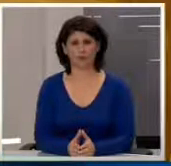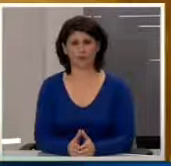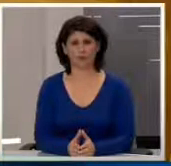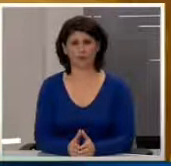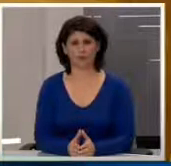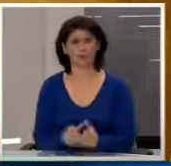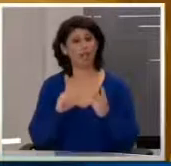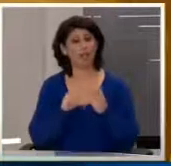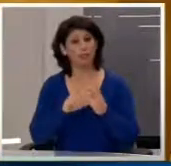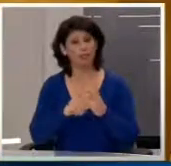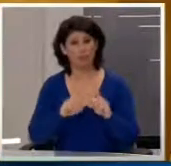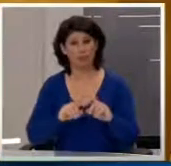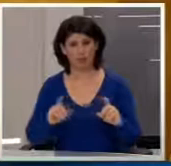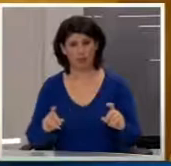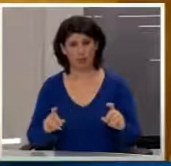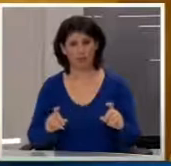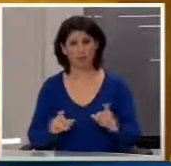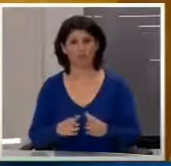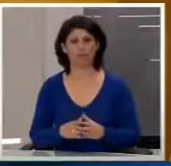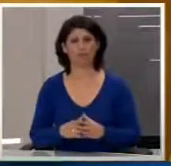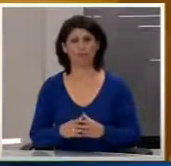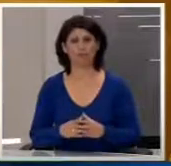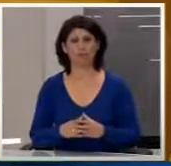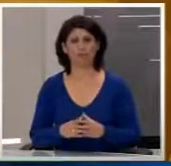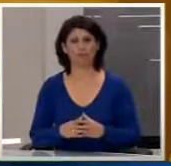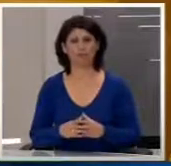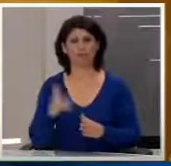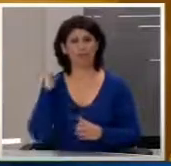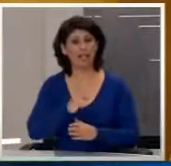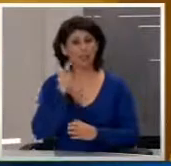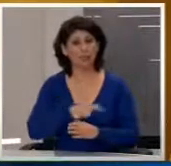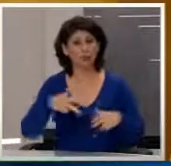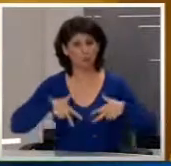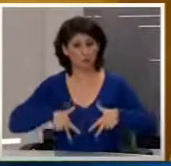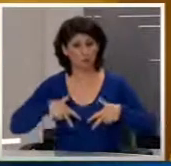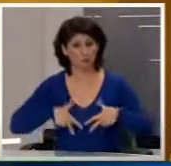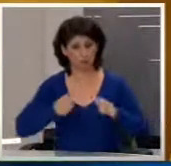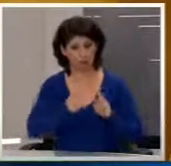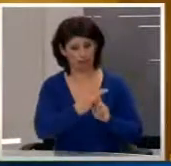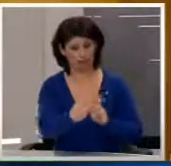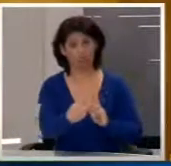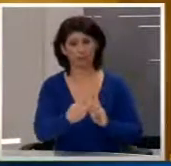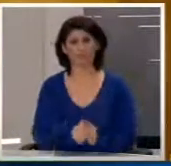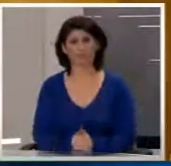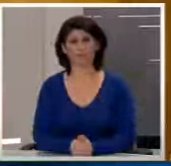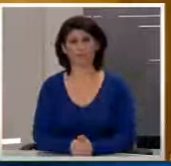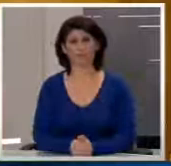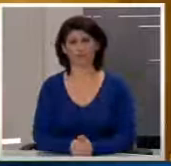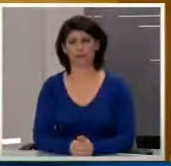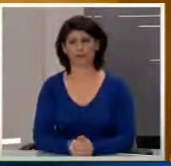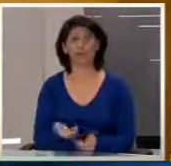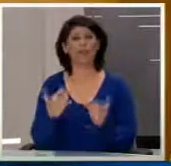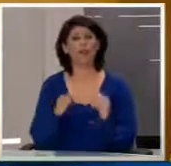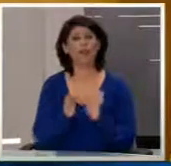Το δεύτερο πράγμα για το οποίο εγκαλούνται οι υπουργοί μας είναι ότι δεν εφάρμοσαν